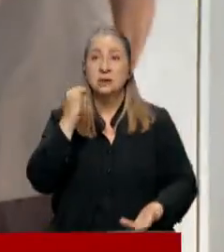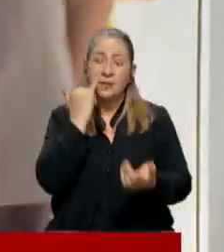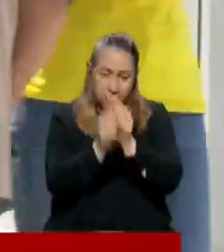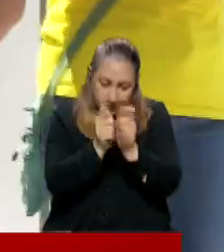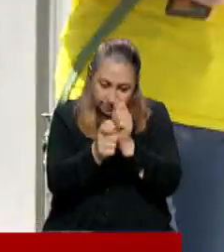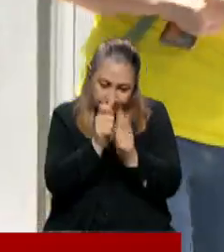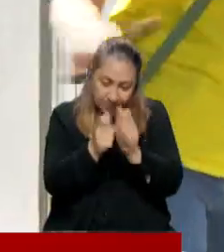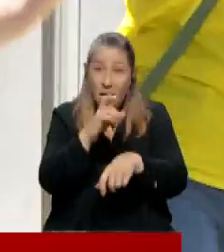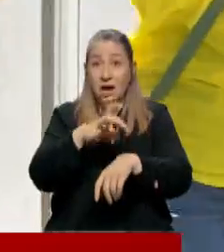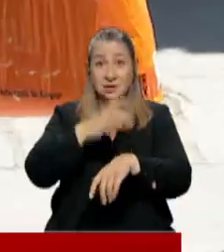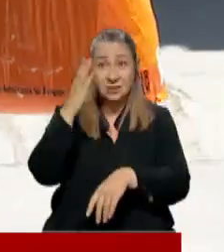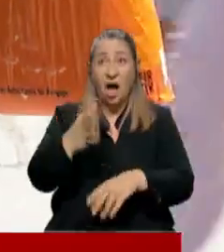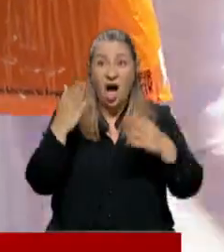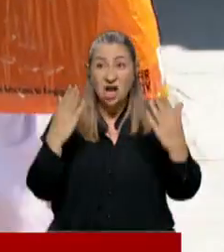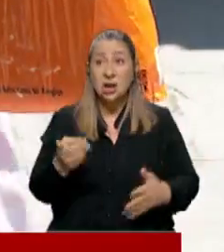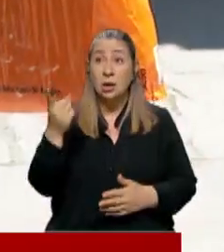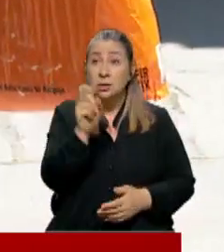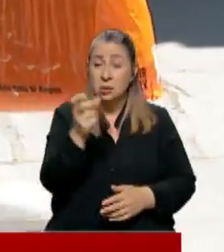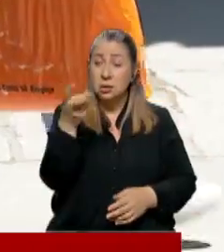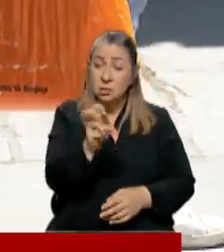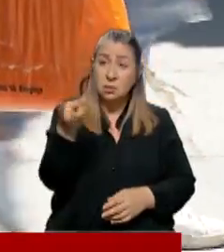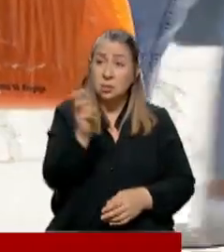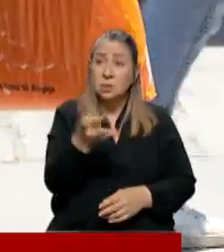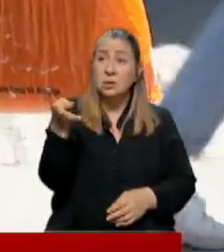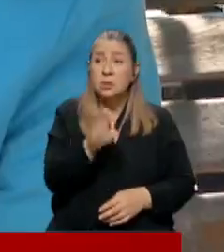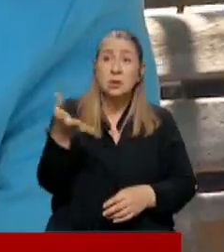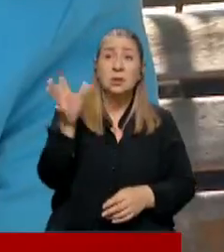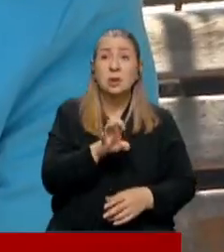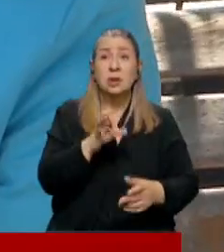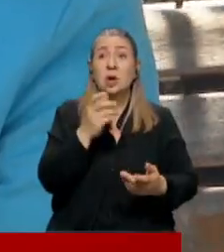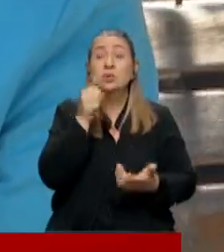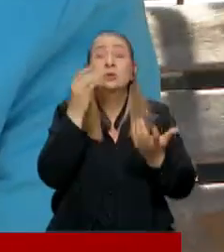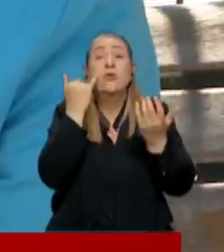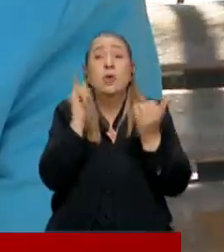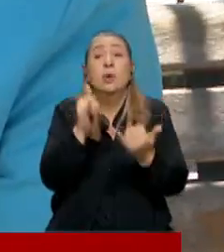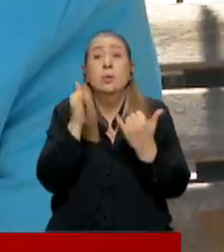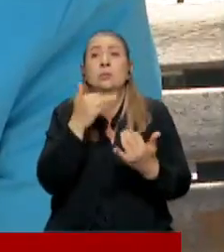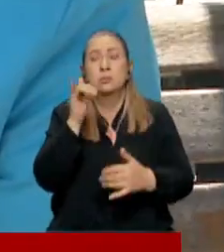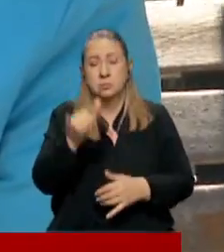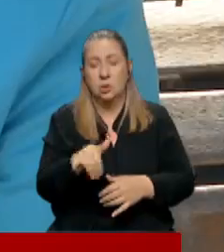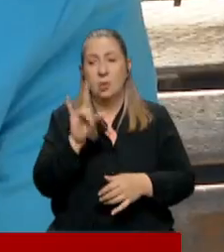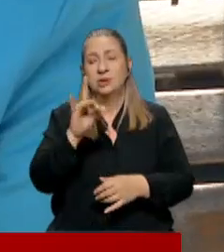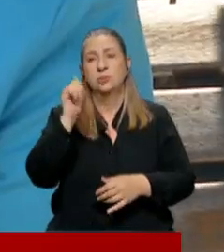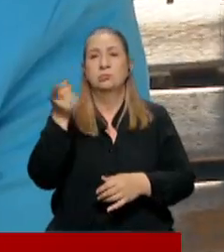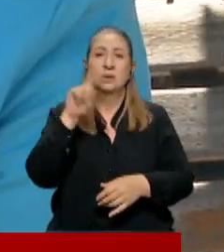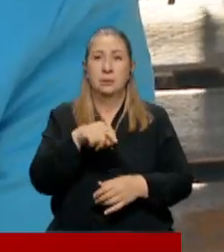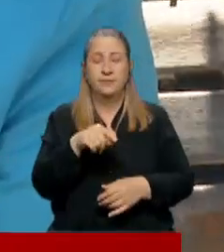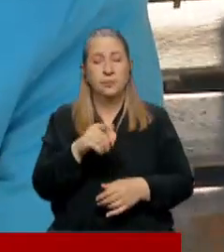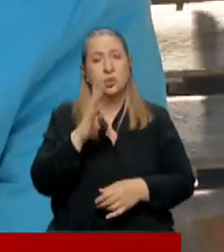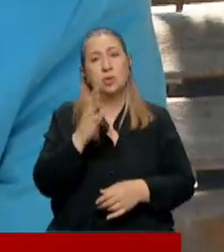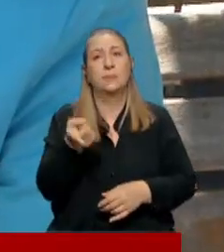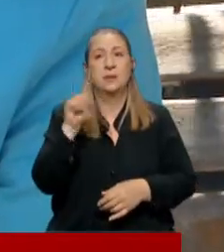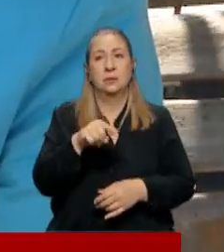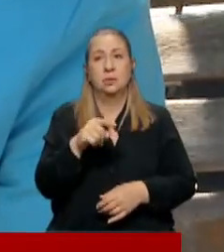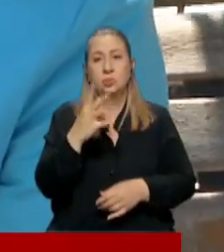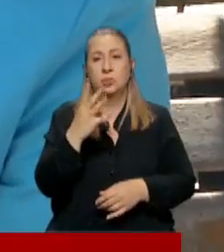başında bekleyen hastalar ancak aylar sonrasında randevu alabiliyor. Hiç düşmüyor yani. Açıyorlar, 15 gün sonra bir daha alın. 4'te bir